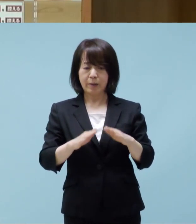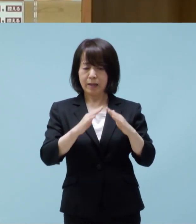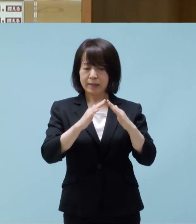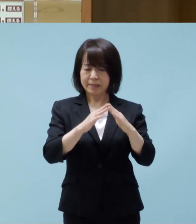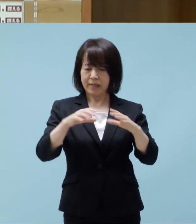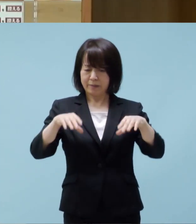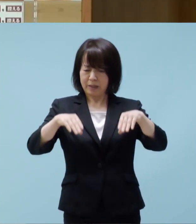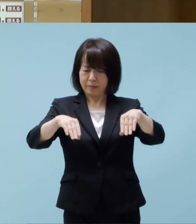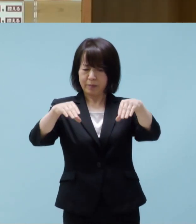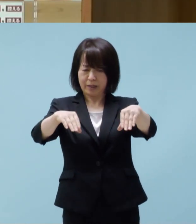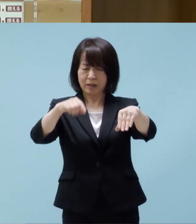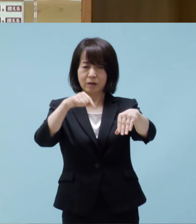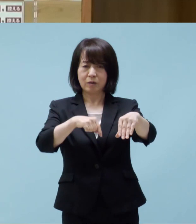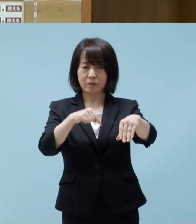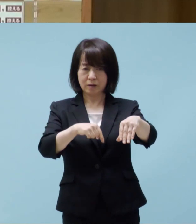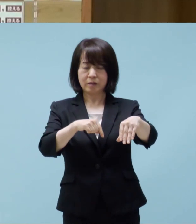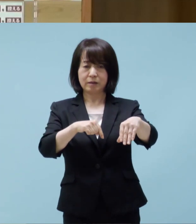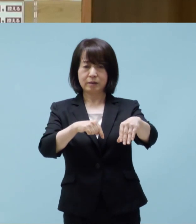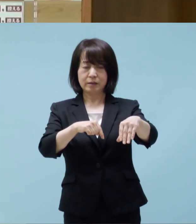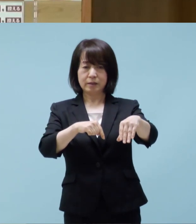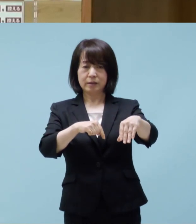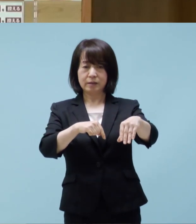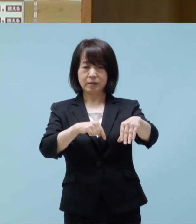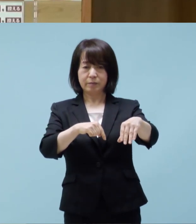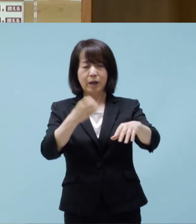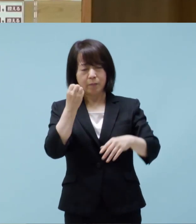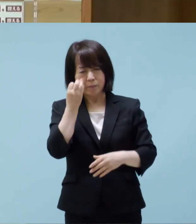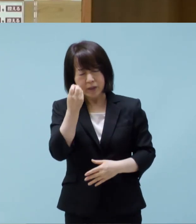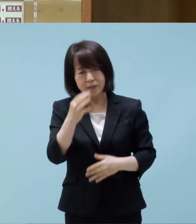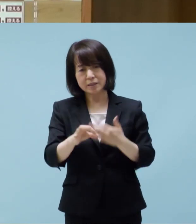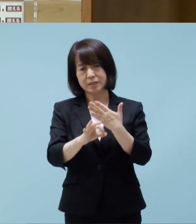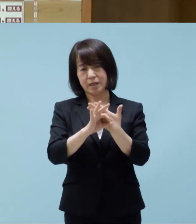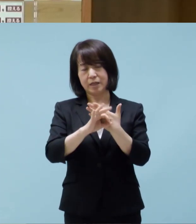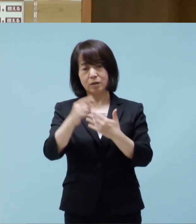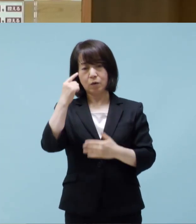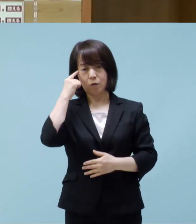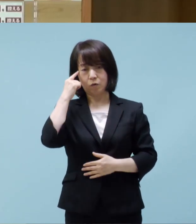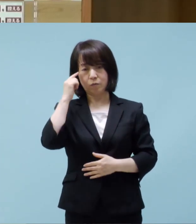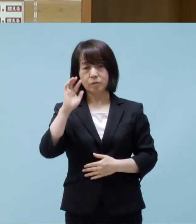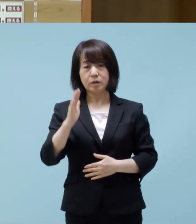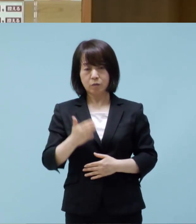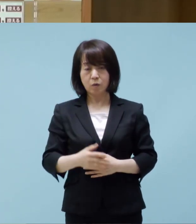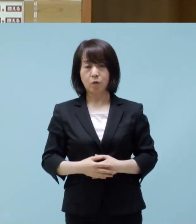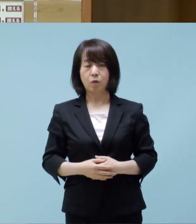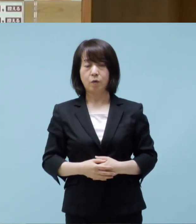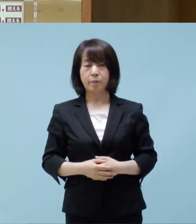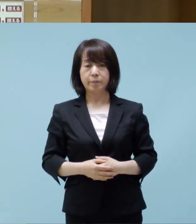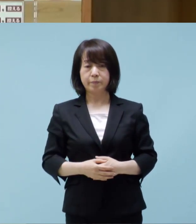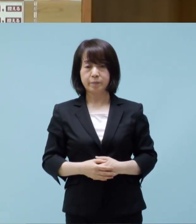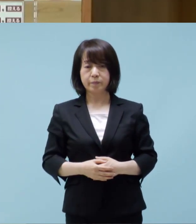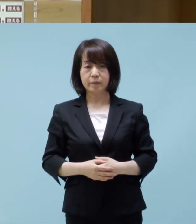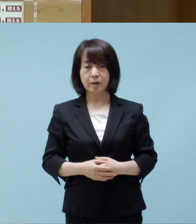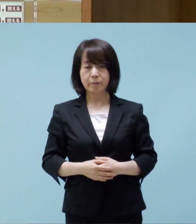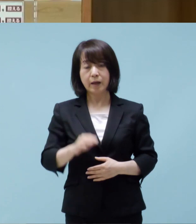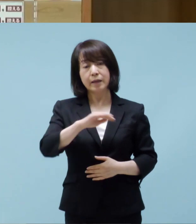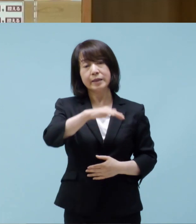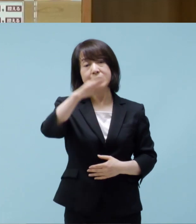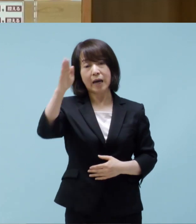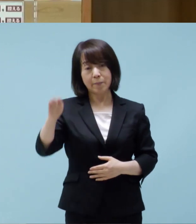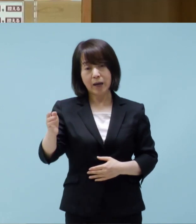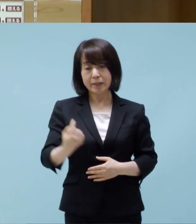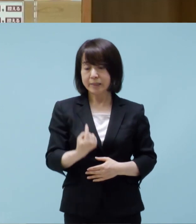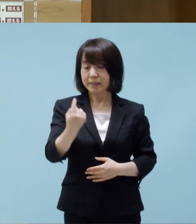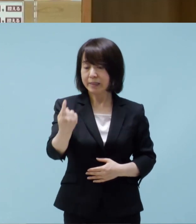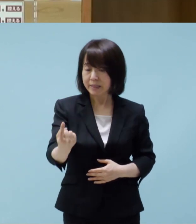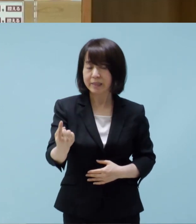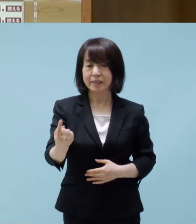で、稀な事例だとは思いますが、今ご質問にあったようなですね、山菜採りの中での、お話、